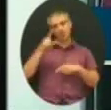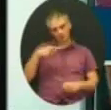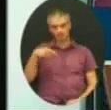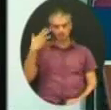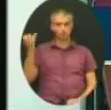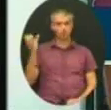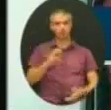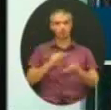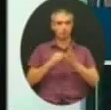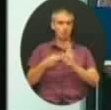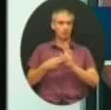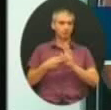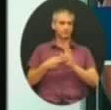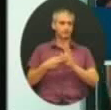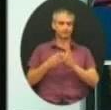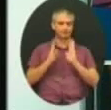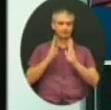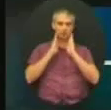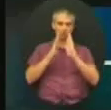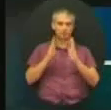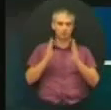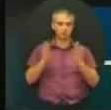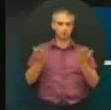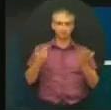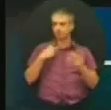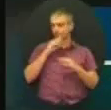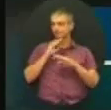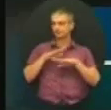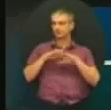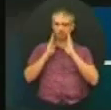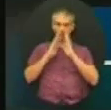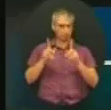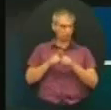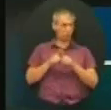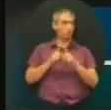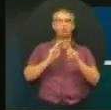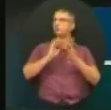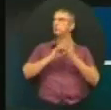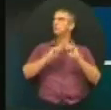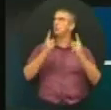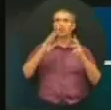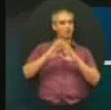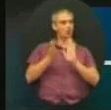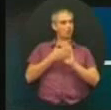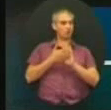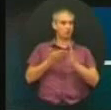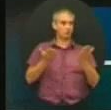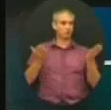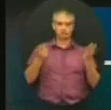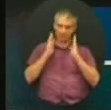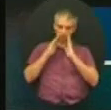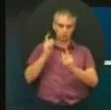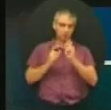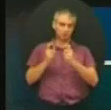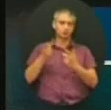הם יהיו מינויים פוליטיים, משרות אמון. אנחנו מדברים משרות אמון. אנחנו כאילו בספירה אחרת, בספירה שפה הכל הולך... כן, אבל זה אמון